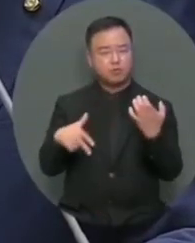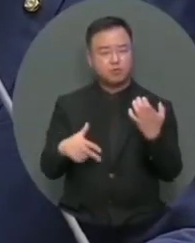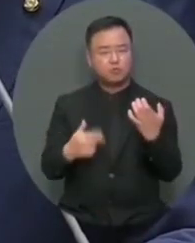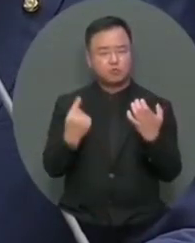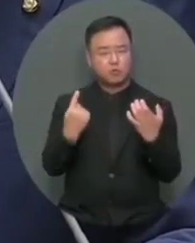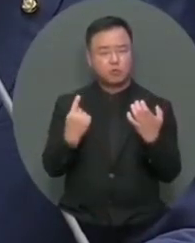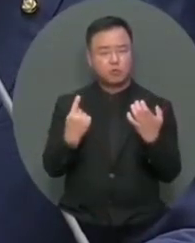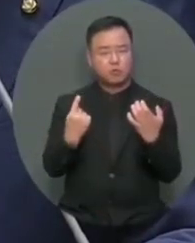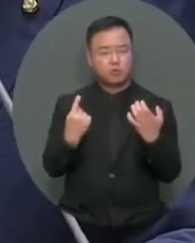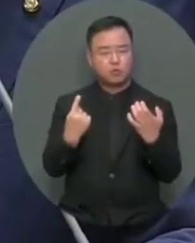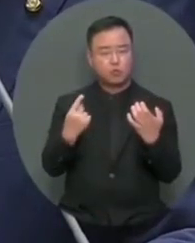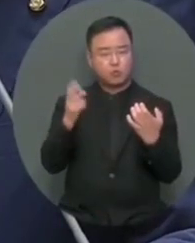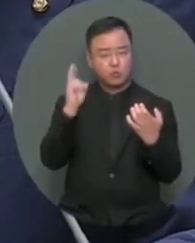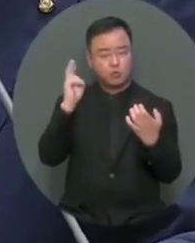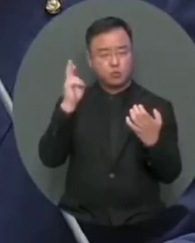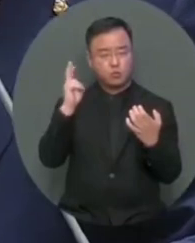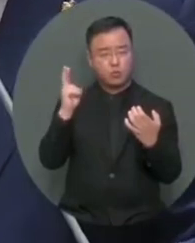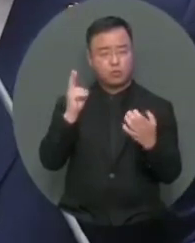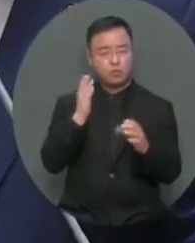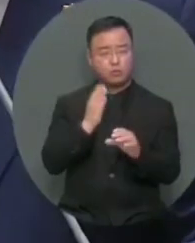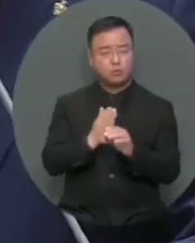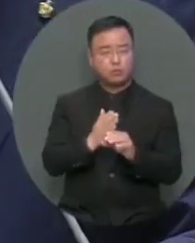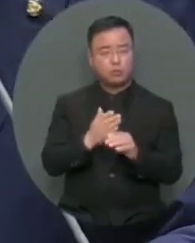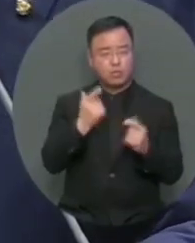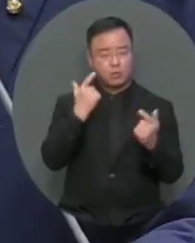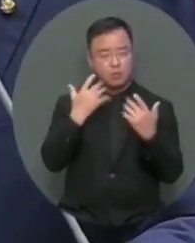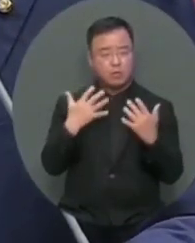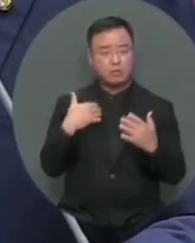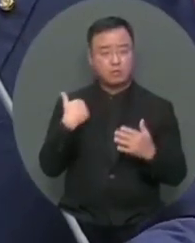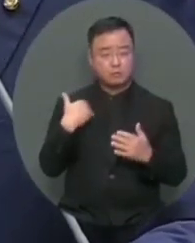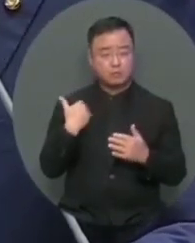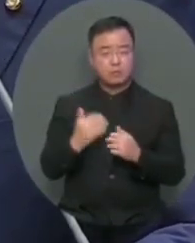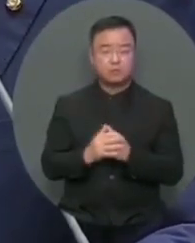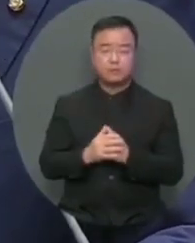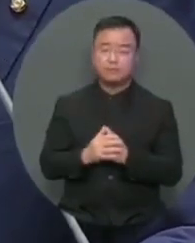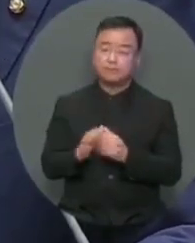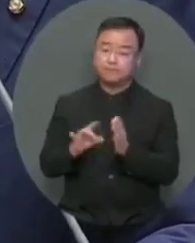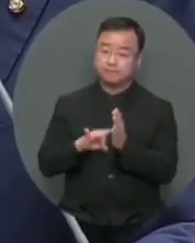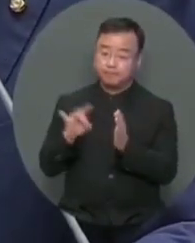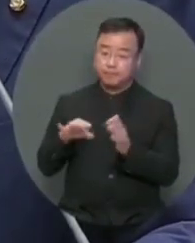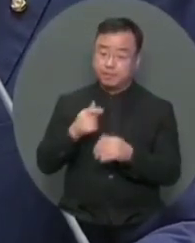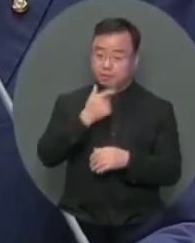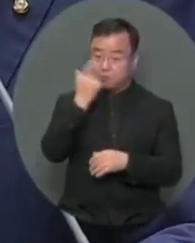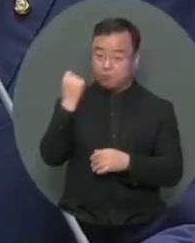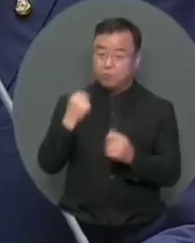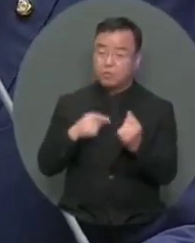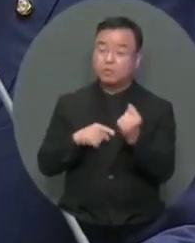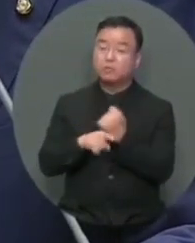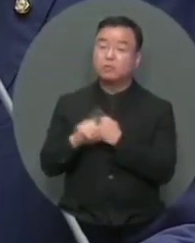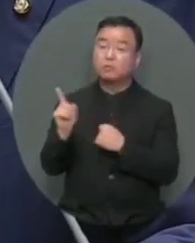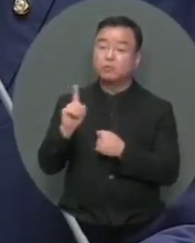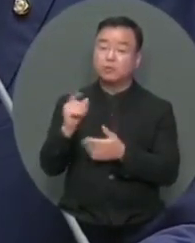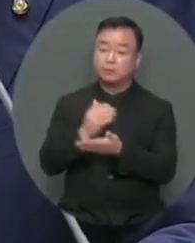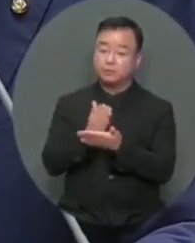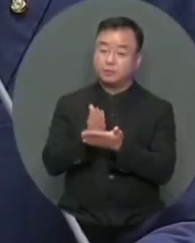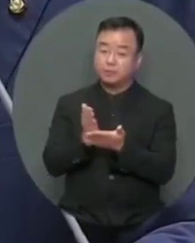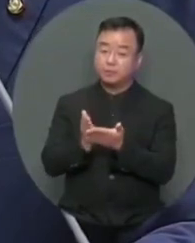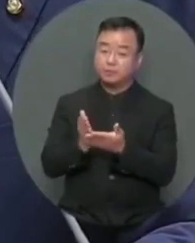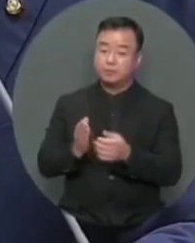적자를 내야 되는 상황이 아닌가. 제가 지금 정확한 숫자는 잘... 예, 좋습니다. 세수 결손의 원인이 어떤 세목이라고 파고